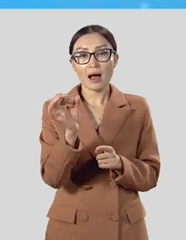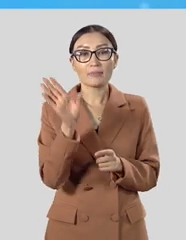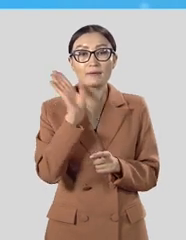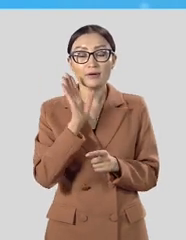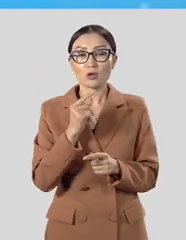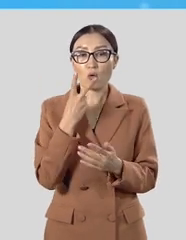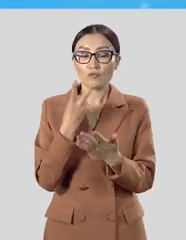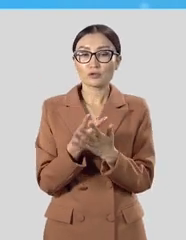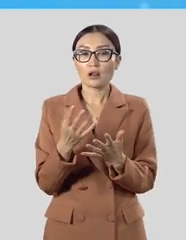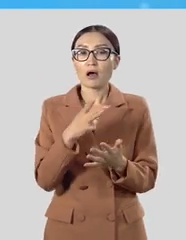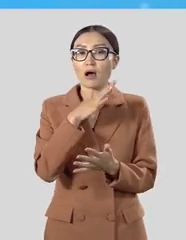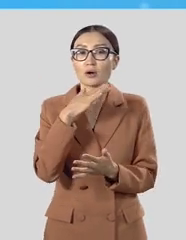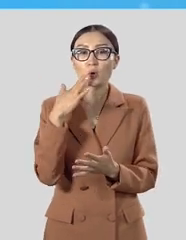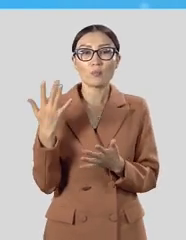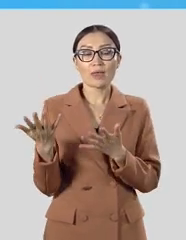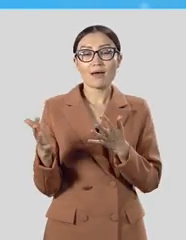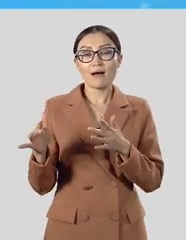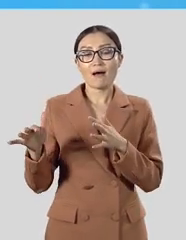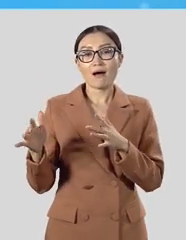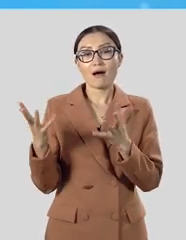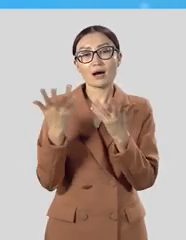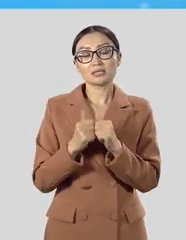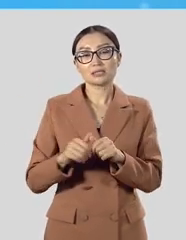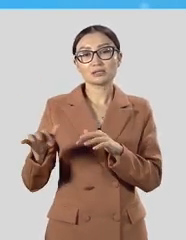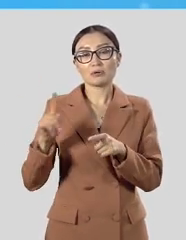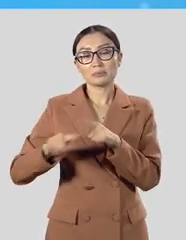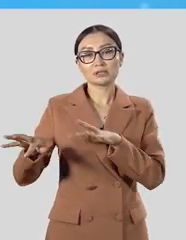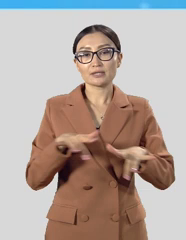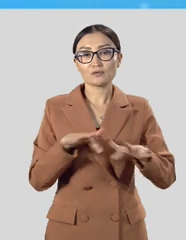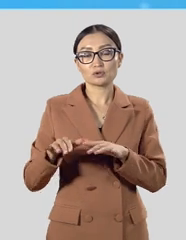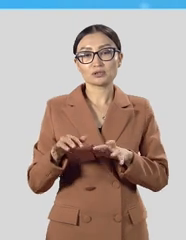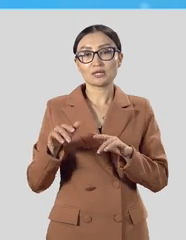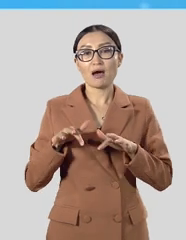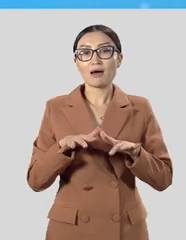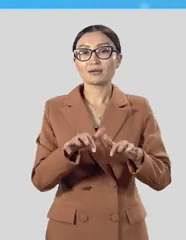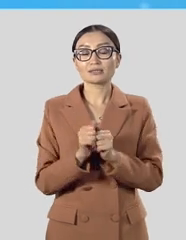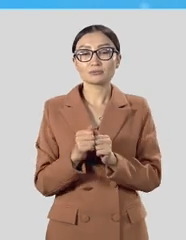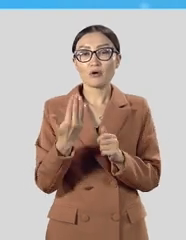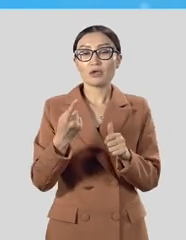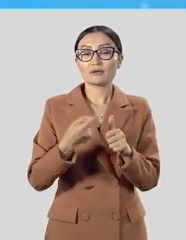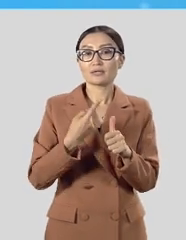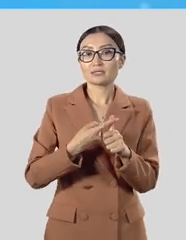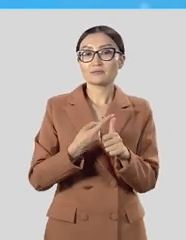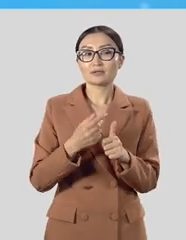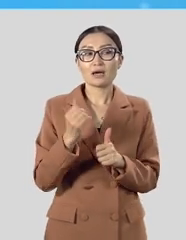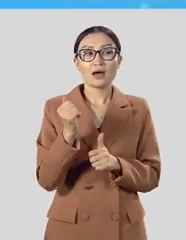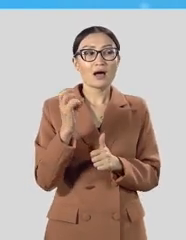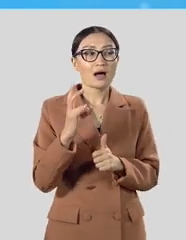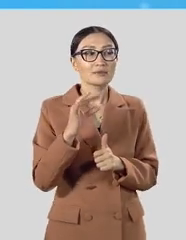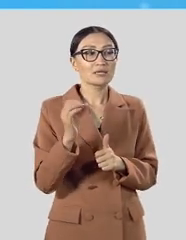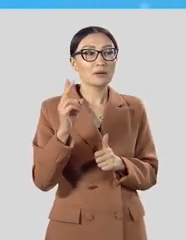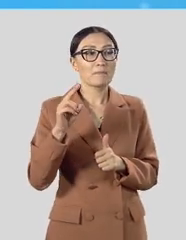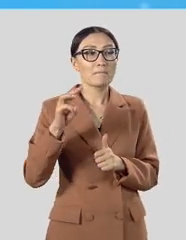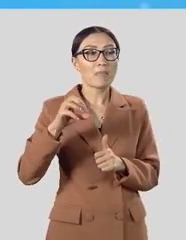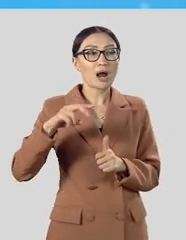увидел огромное количество быстро движущихся существ разного вида. Левенгук назвал их анималькусы.